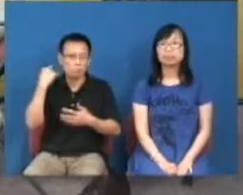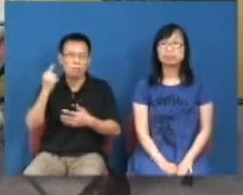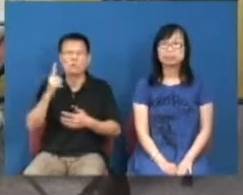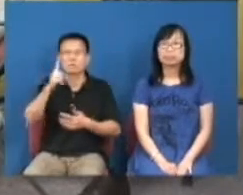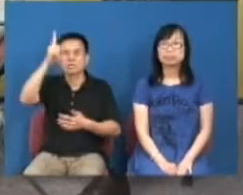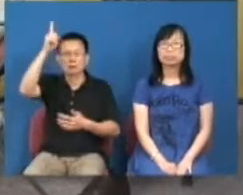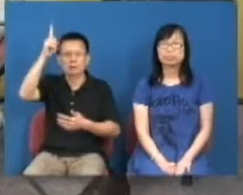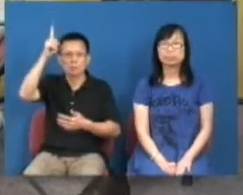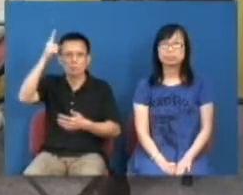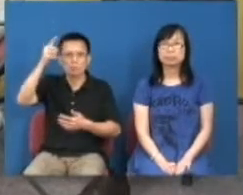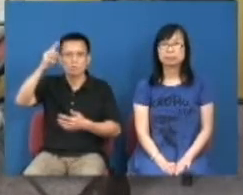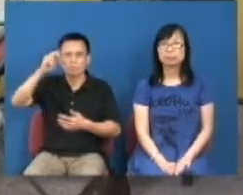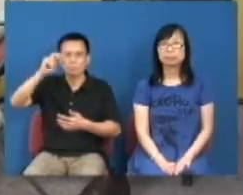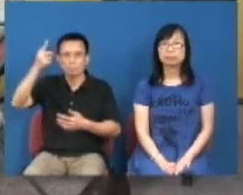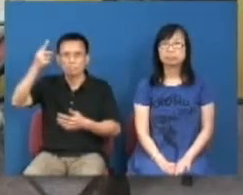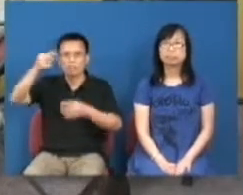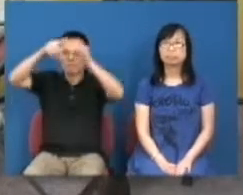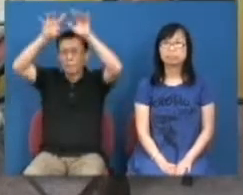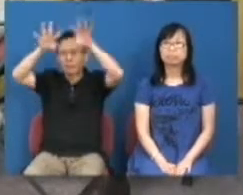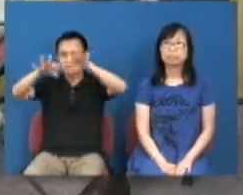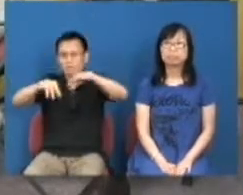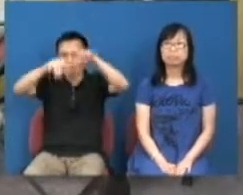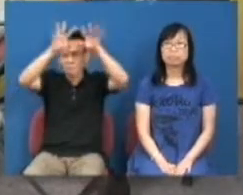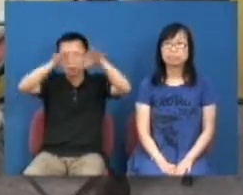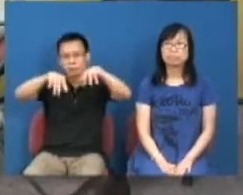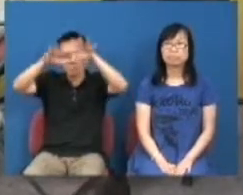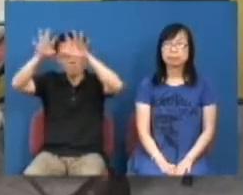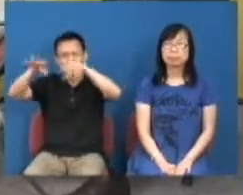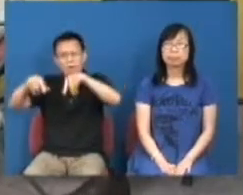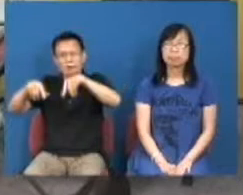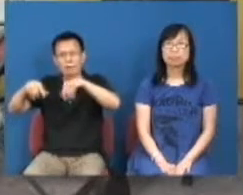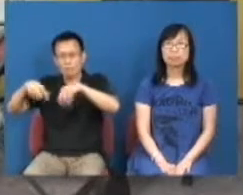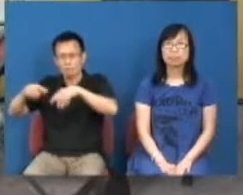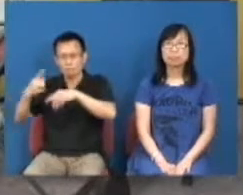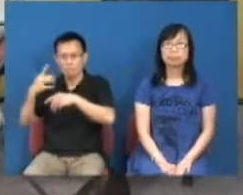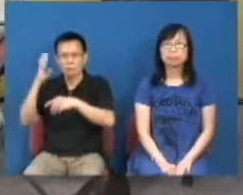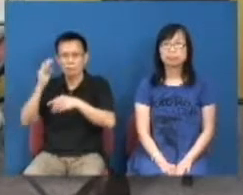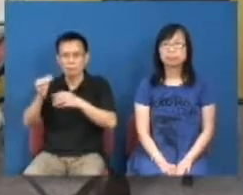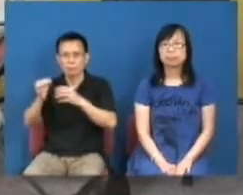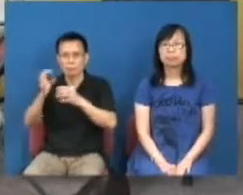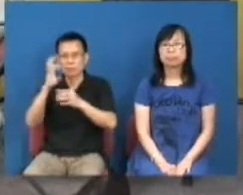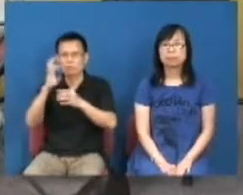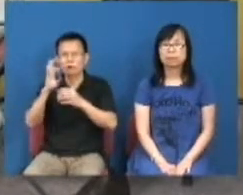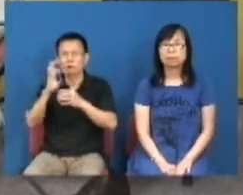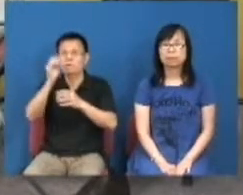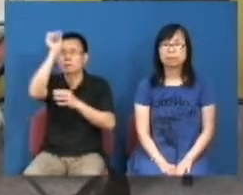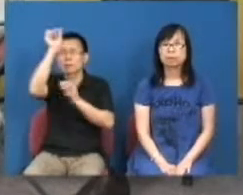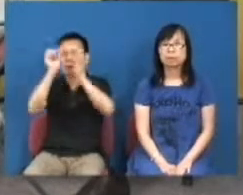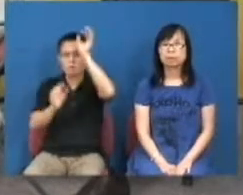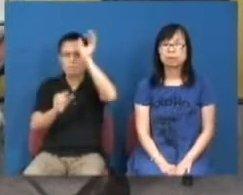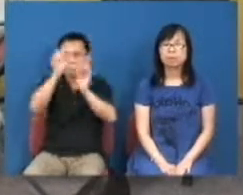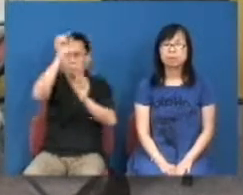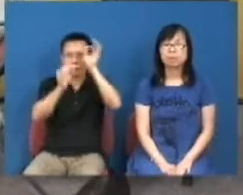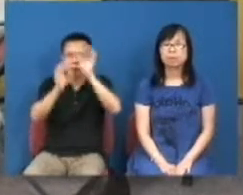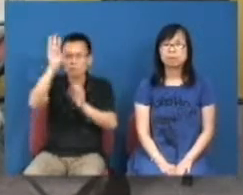嚇變色啦嚇，落大雨嘅時候，佢喺廁所嘅時候咧，就啲水流落嚟啊。咁佢就一口